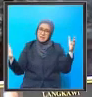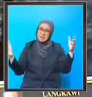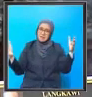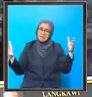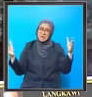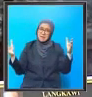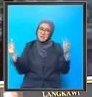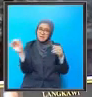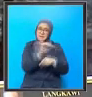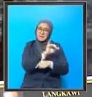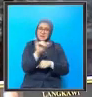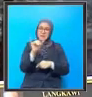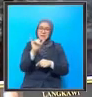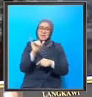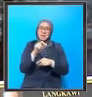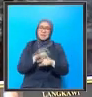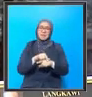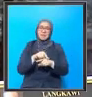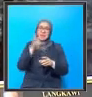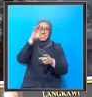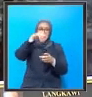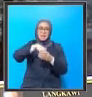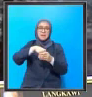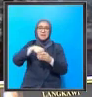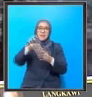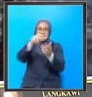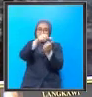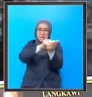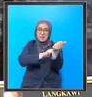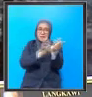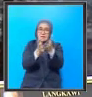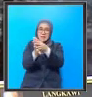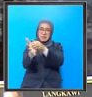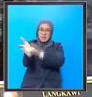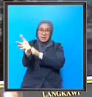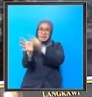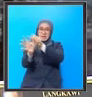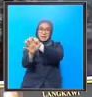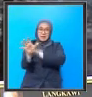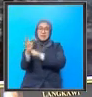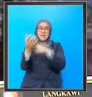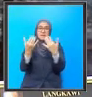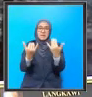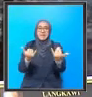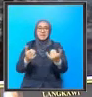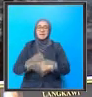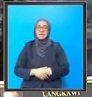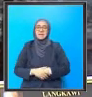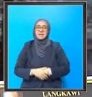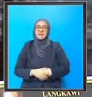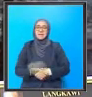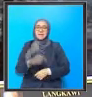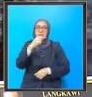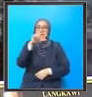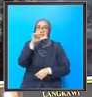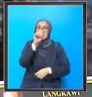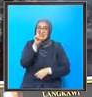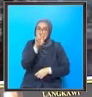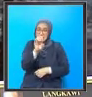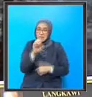terdapat dalam gold glove industri sarung tangan helm Ayo kita sekarang ini menjadi